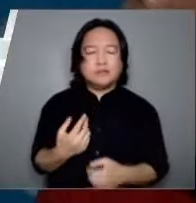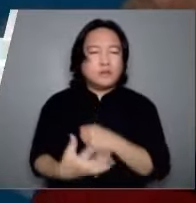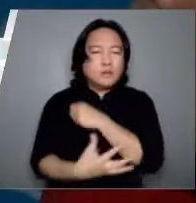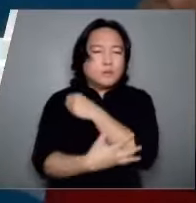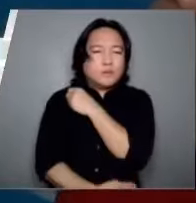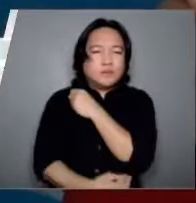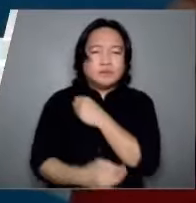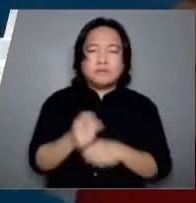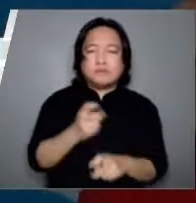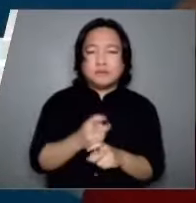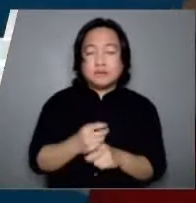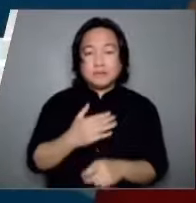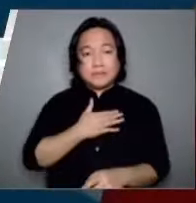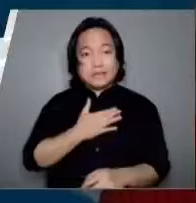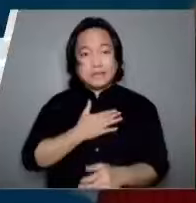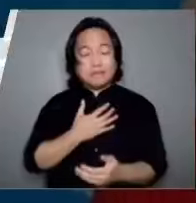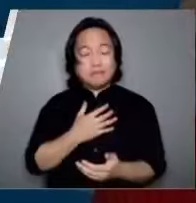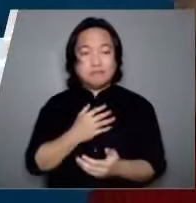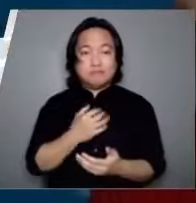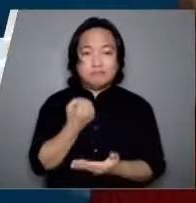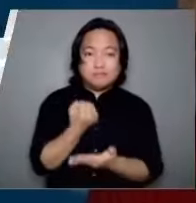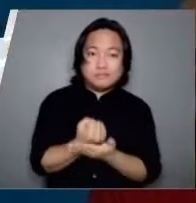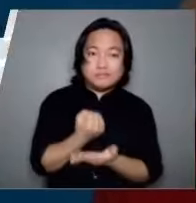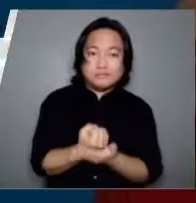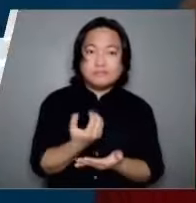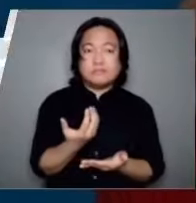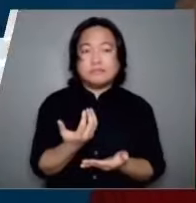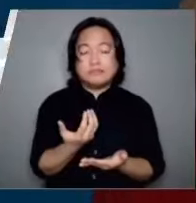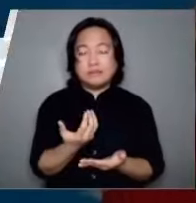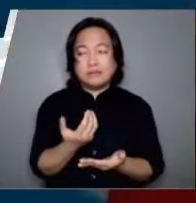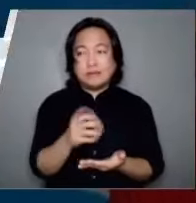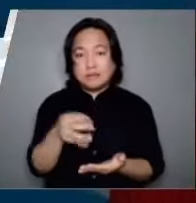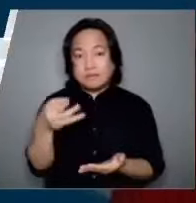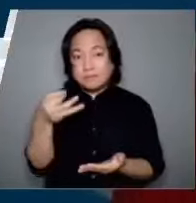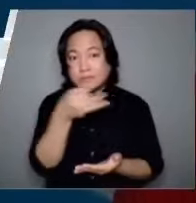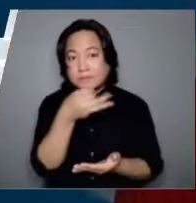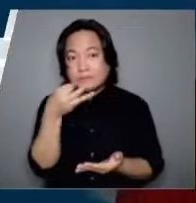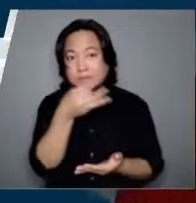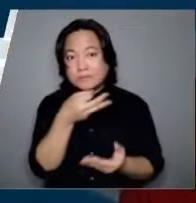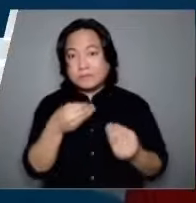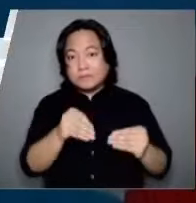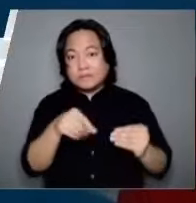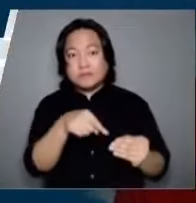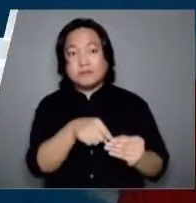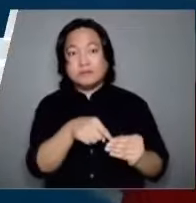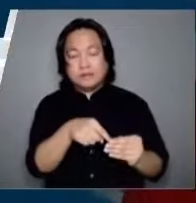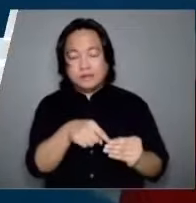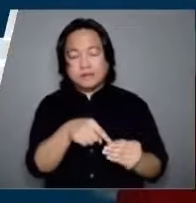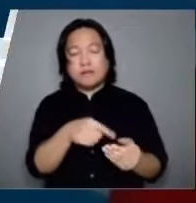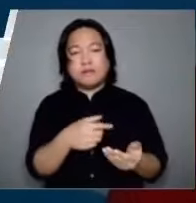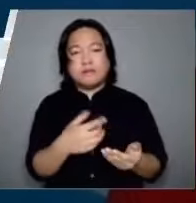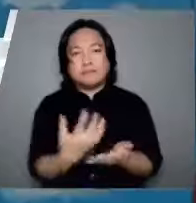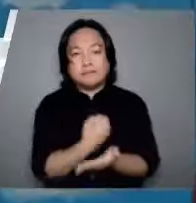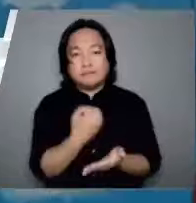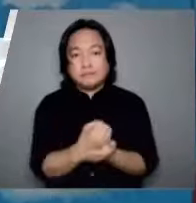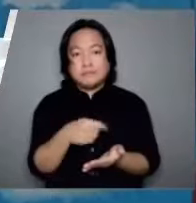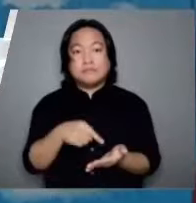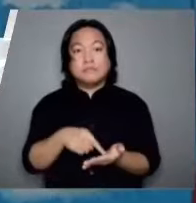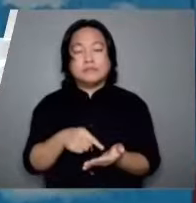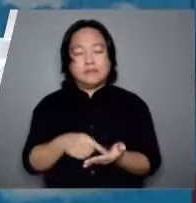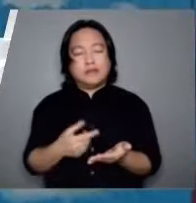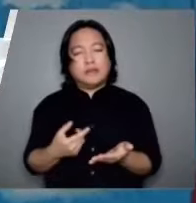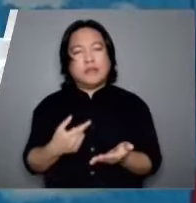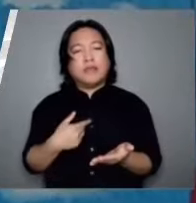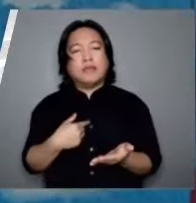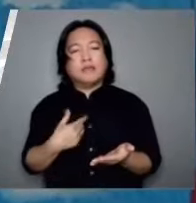ko po sa illegal, ayun po ang pinantutustusik sa pansarili kong bisyo.